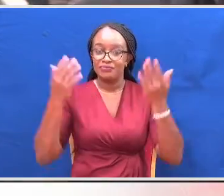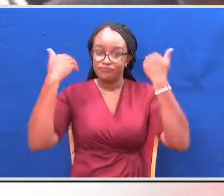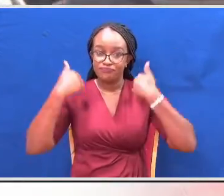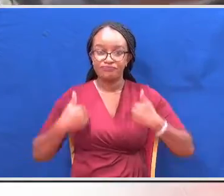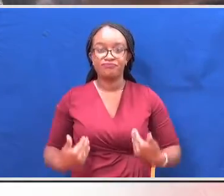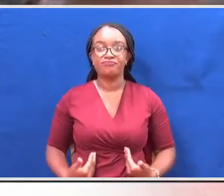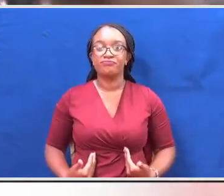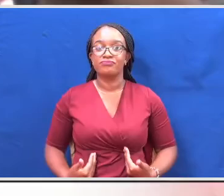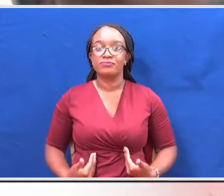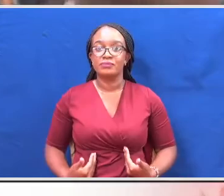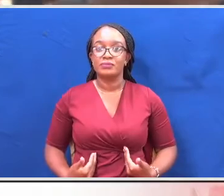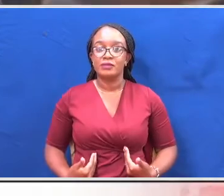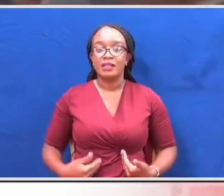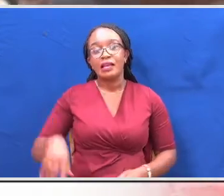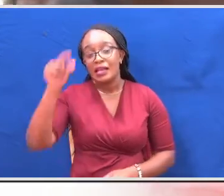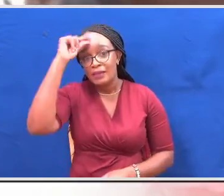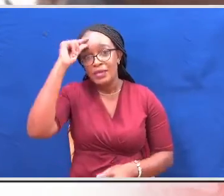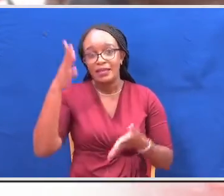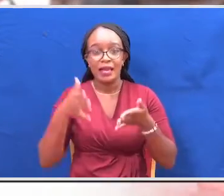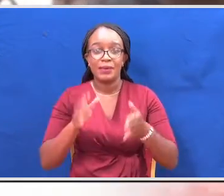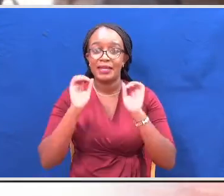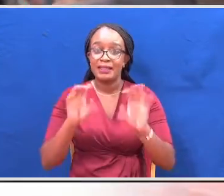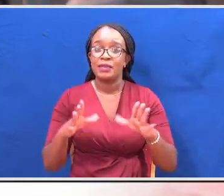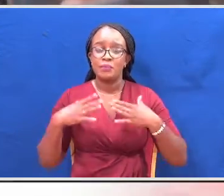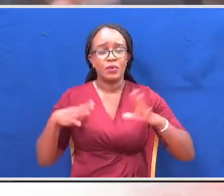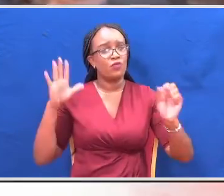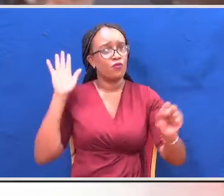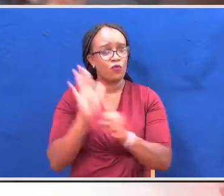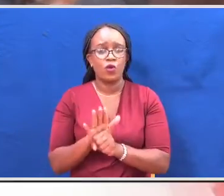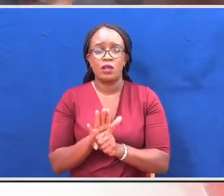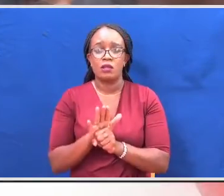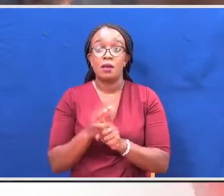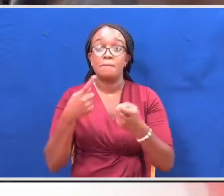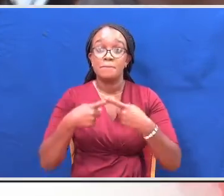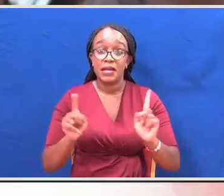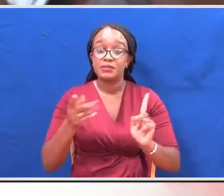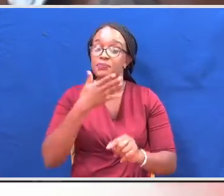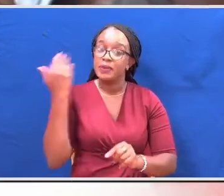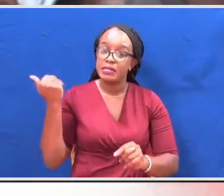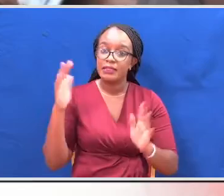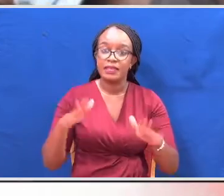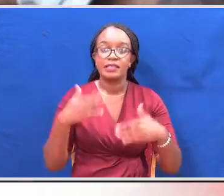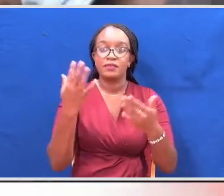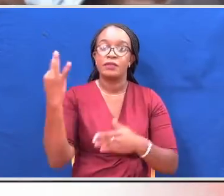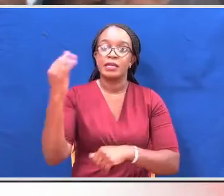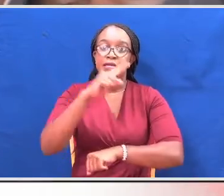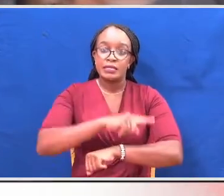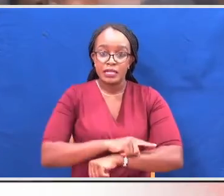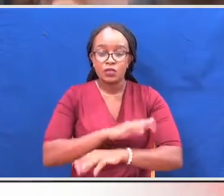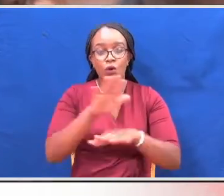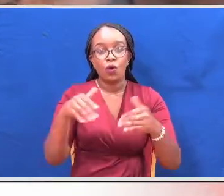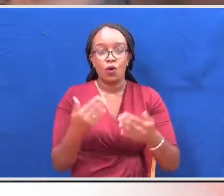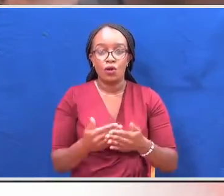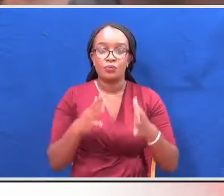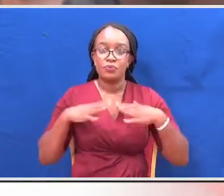hapa. Sababu ya nini? Watu ni wengi. Lakini wangepatiana siku tatu, at least kila mtu angekuwa anajipanga anaenda polepole kwa starehe